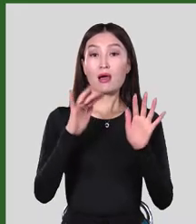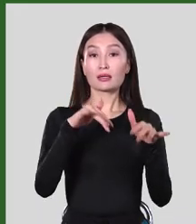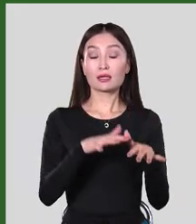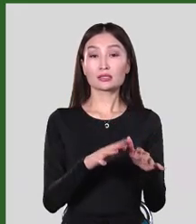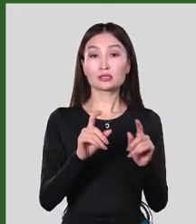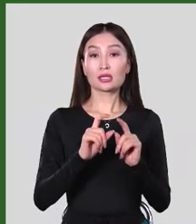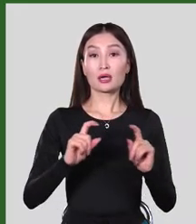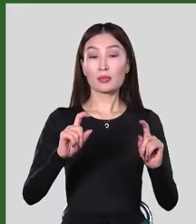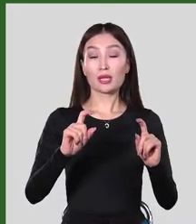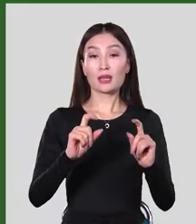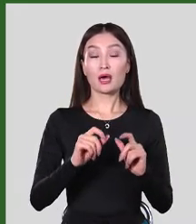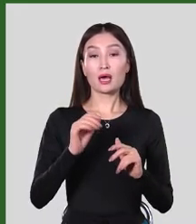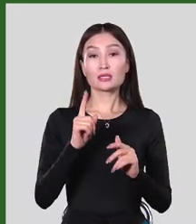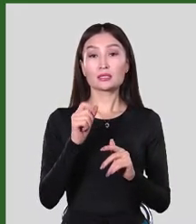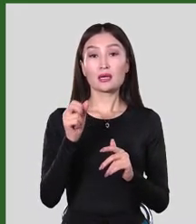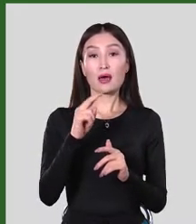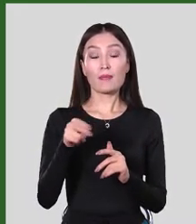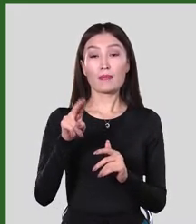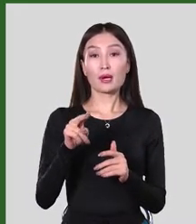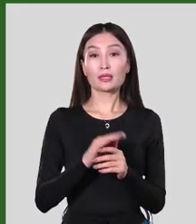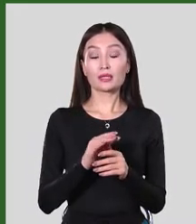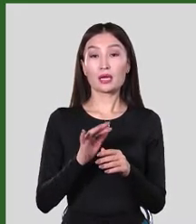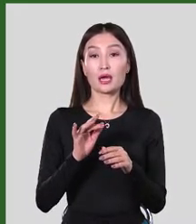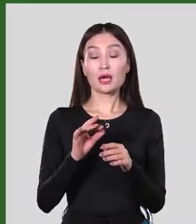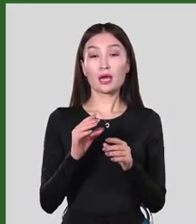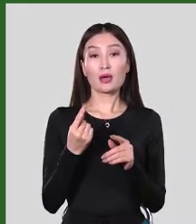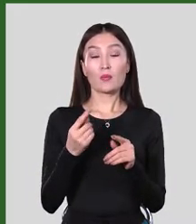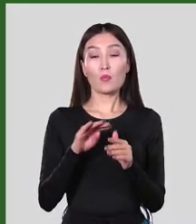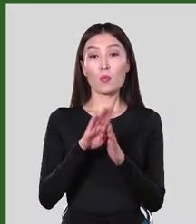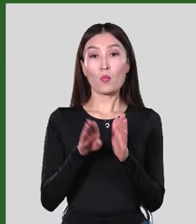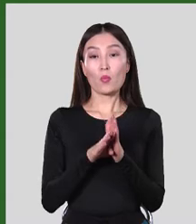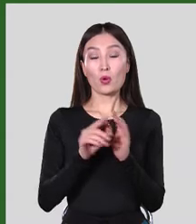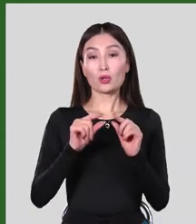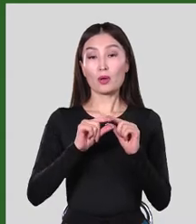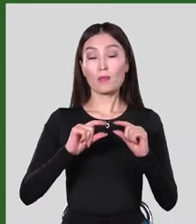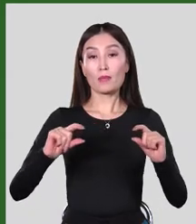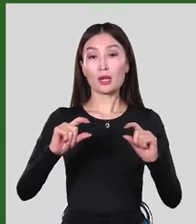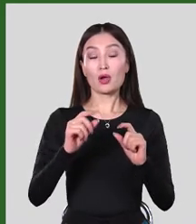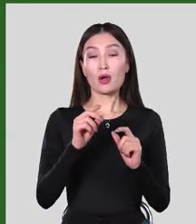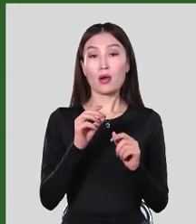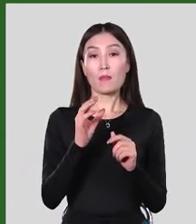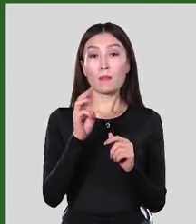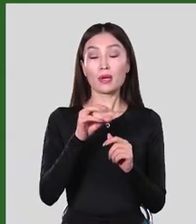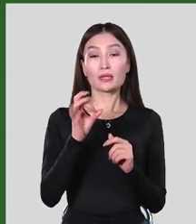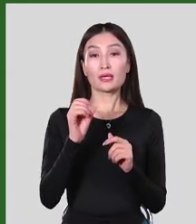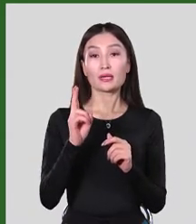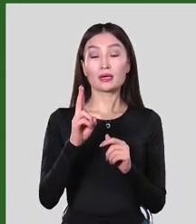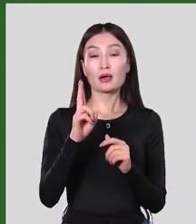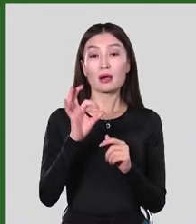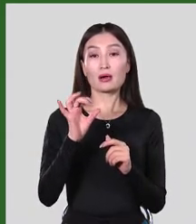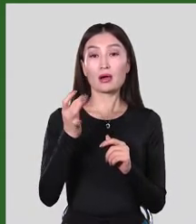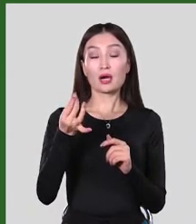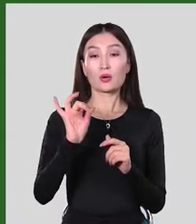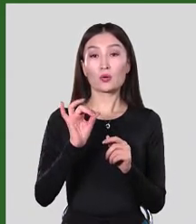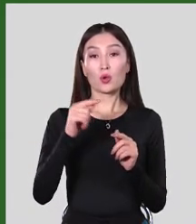Океаническая плита в западной части материка соскальзывает под плиту с материковой корой, тем самым